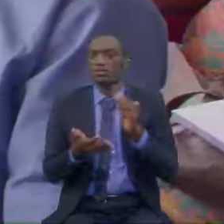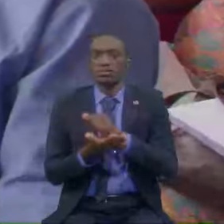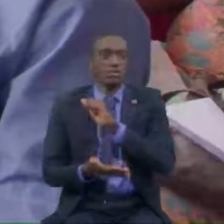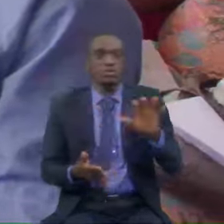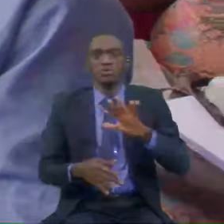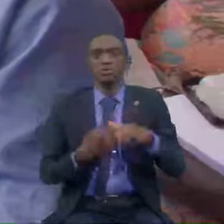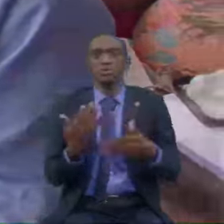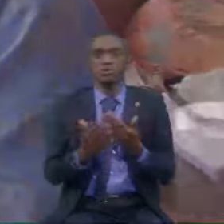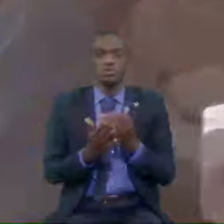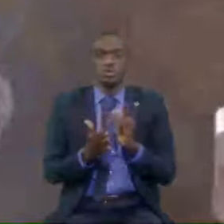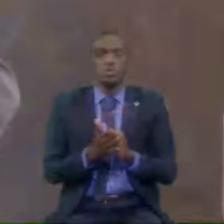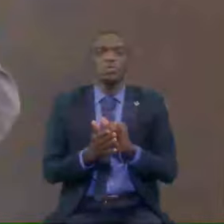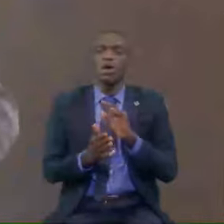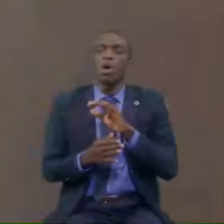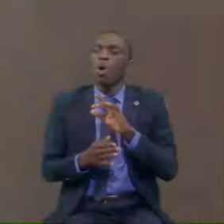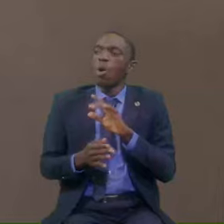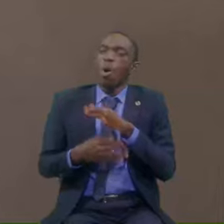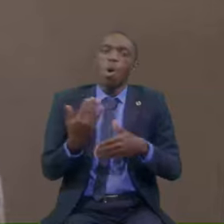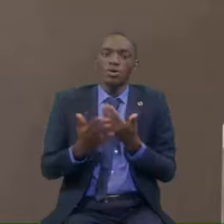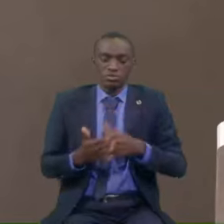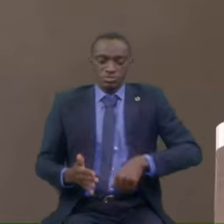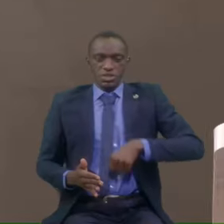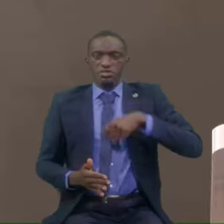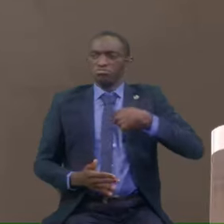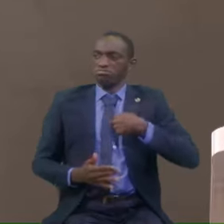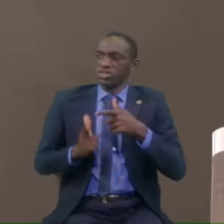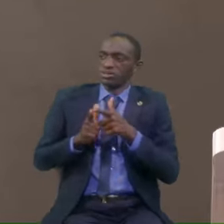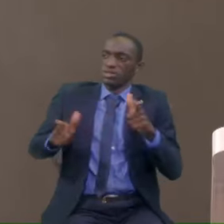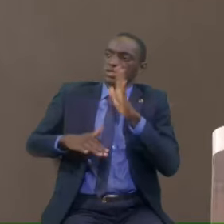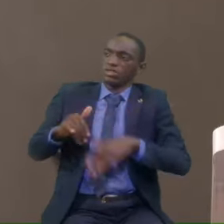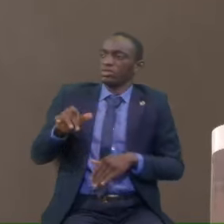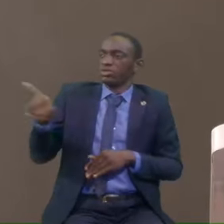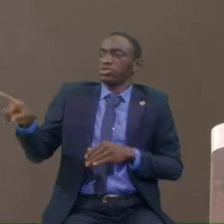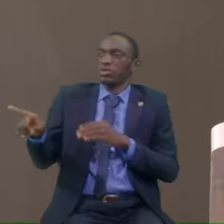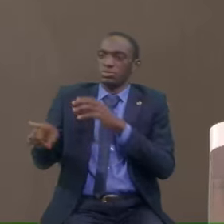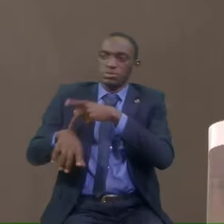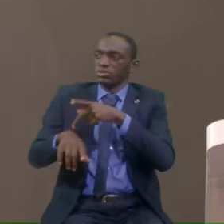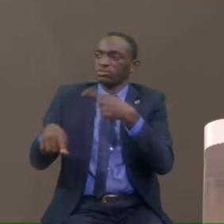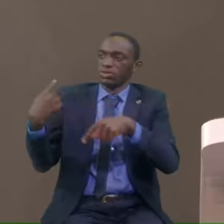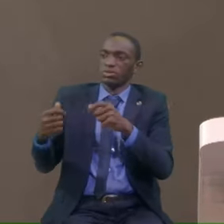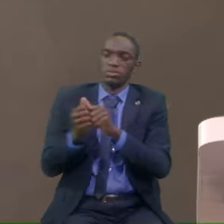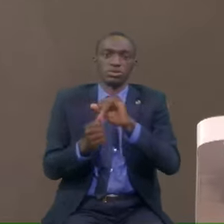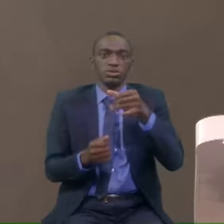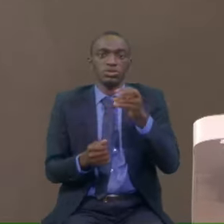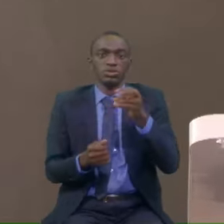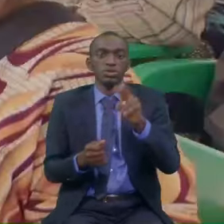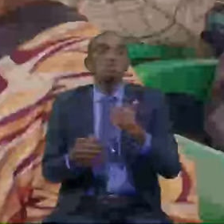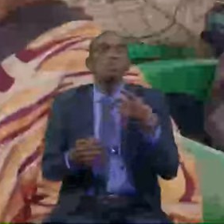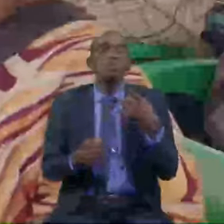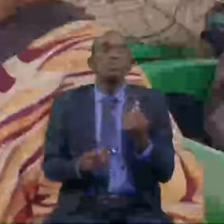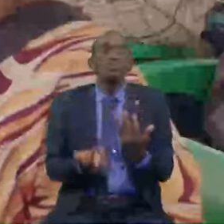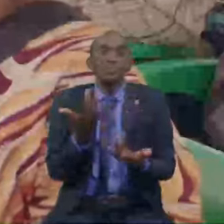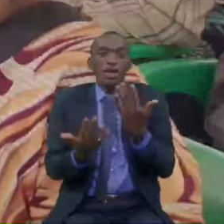Où est l'ancien orgueil? Je suis plus grand que toi. Moi, je vais de l'autre côté, toi, tu seras de l'autre côté.